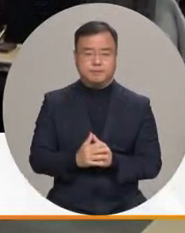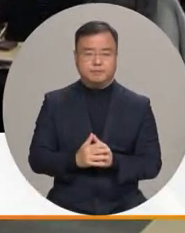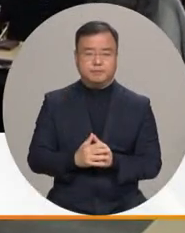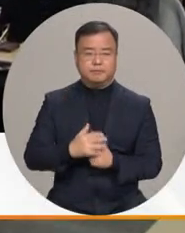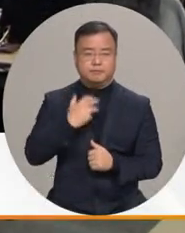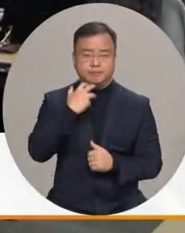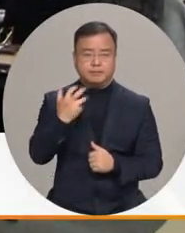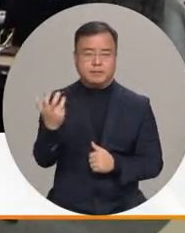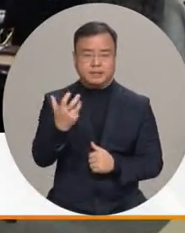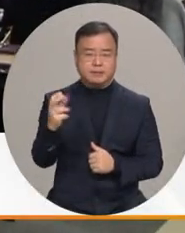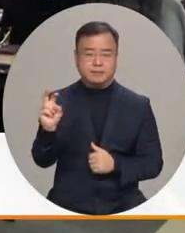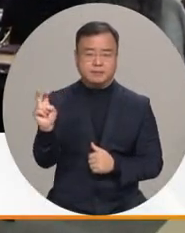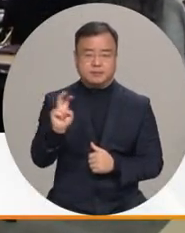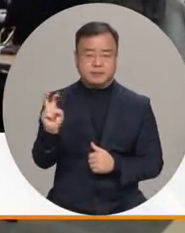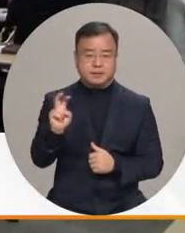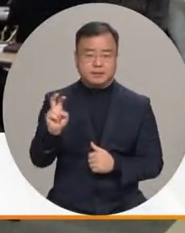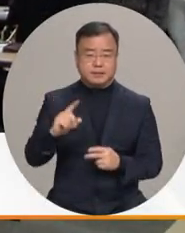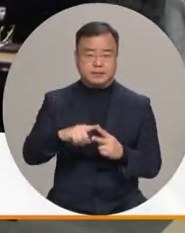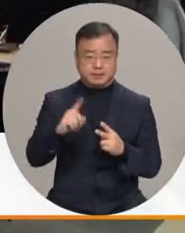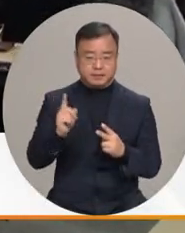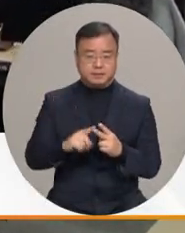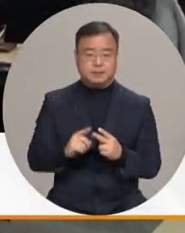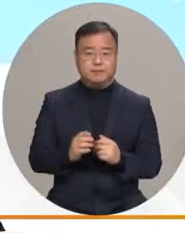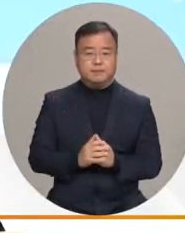80이든 20이든